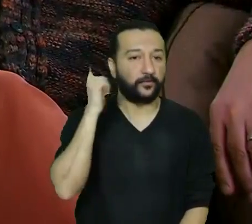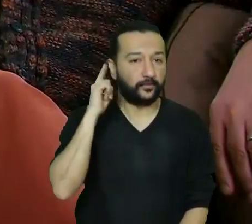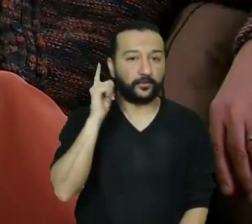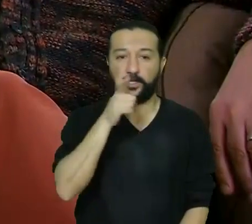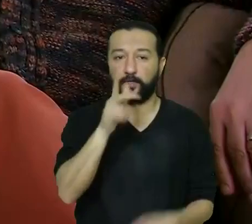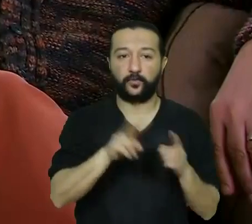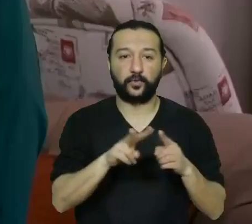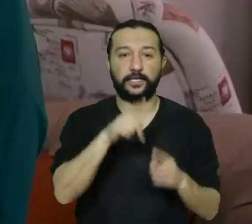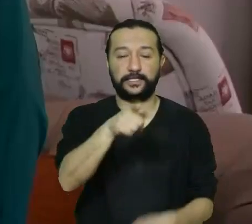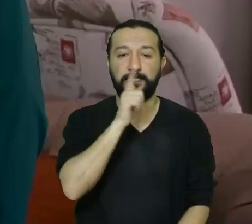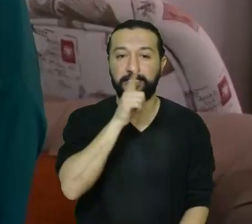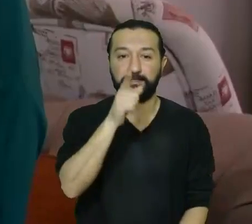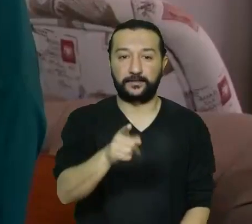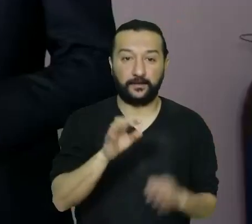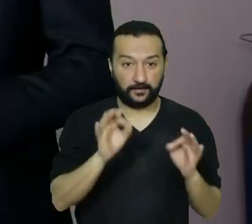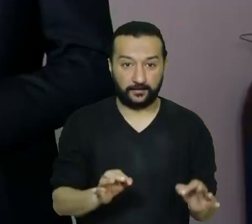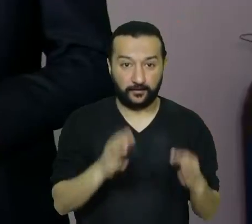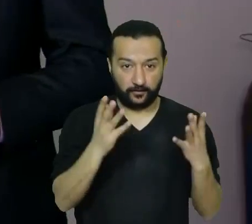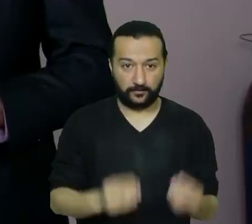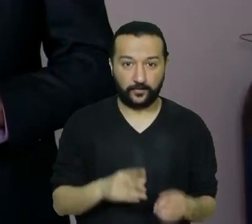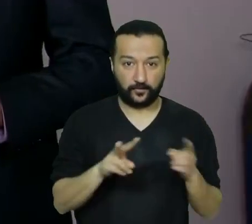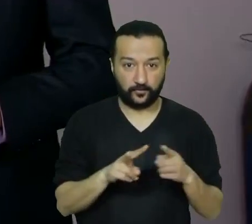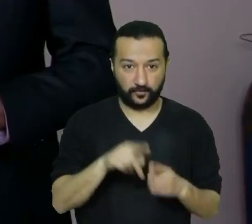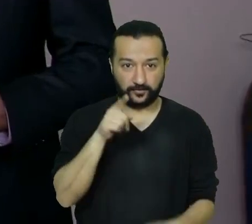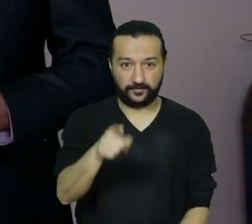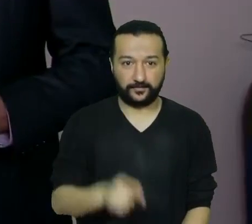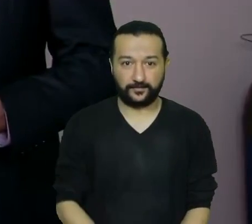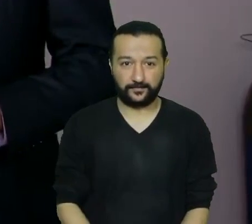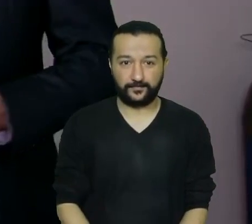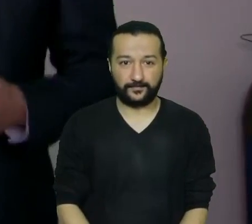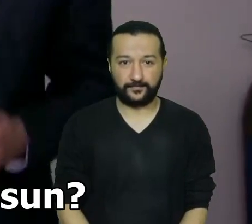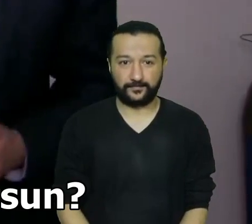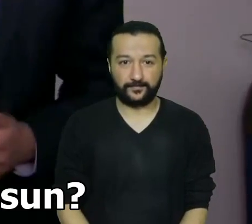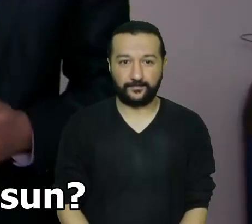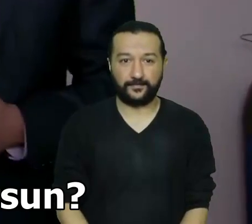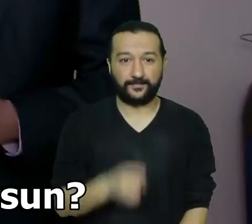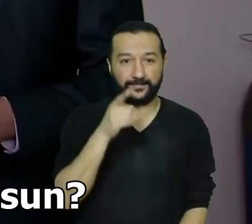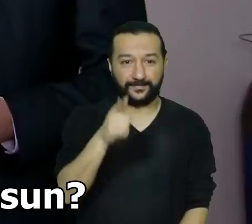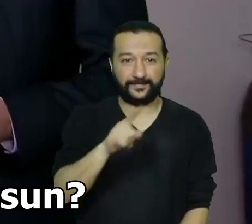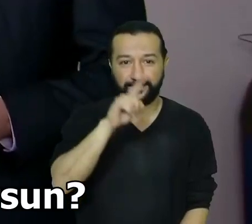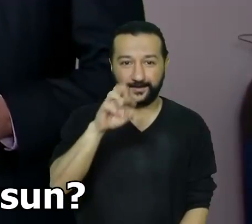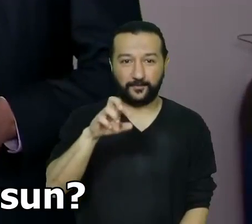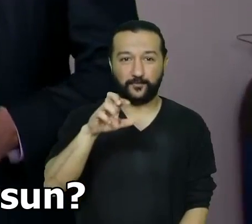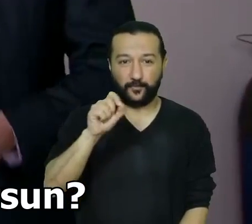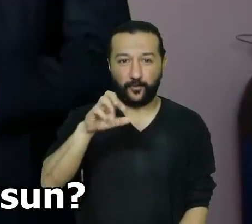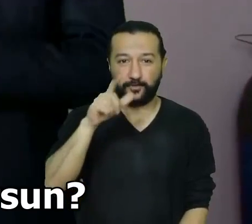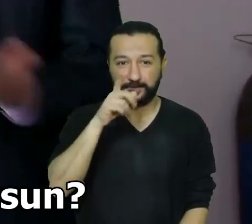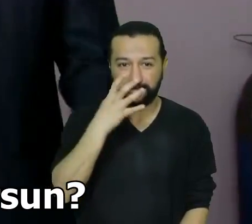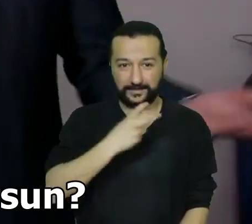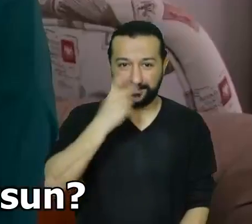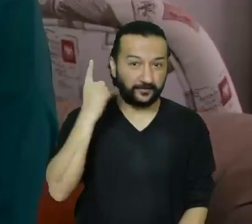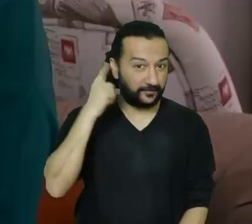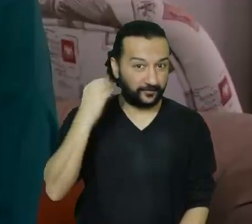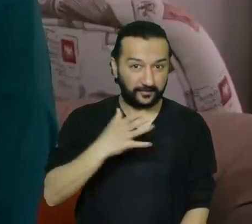duyduğun Nurhancığımın sesiydi. Ah! Nurhoş! Sırtına şaplak. Sen popstar mı olmak